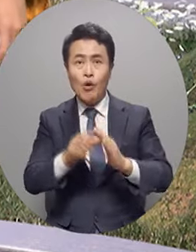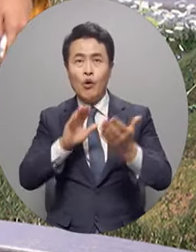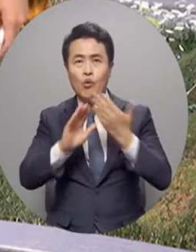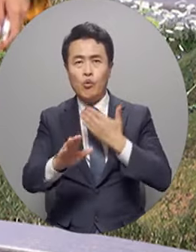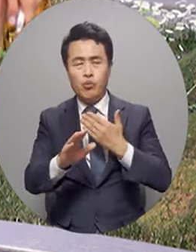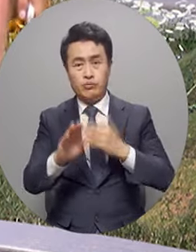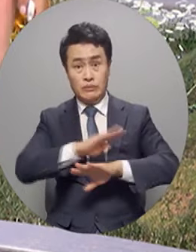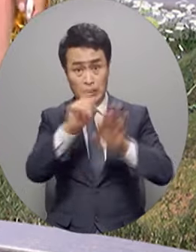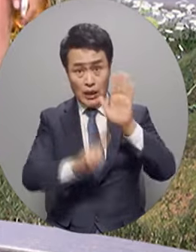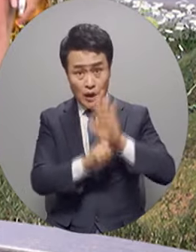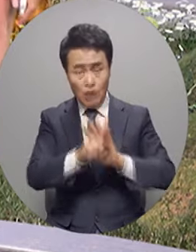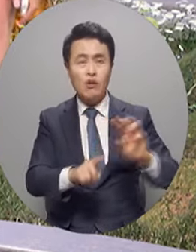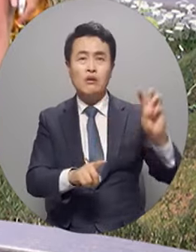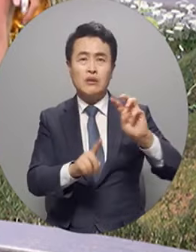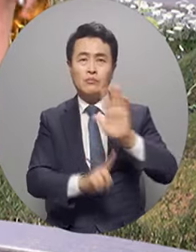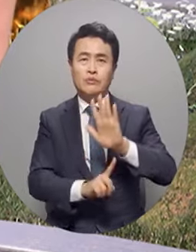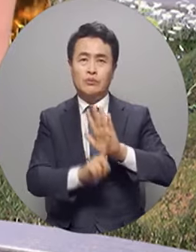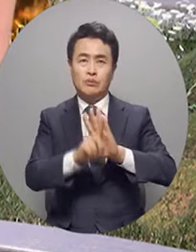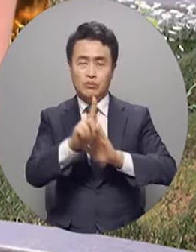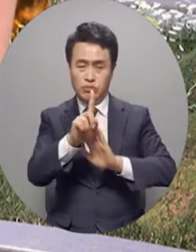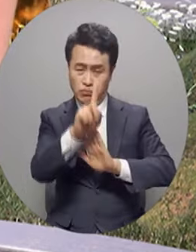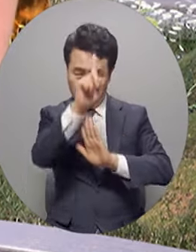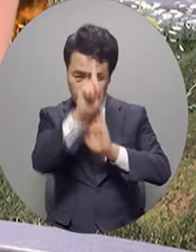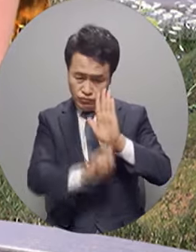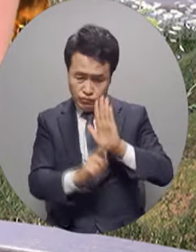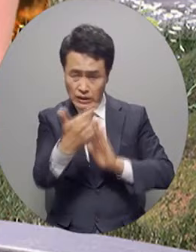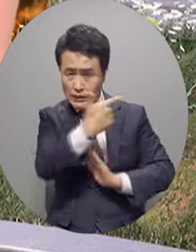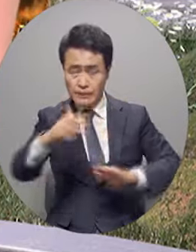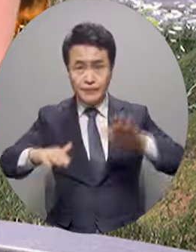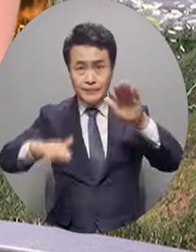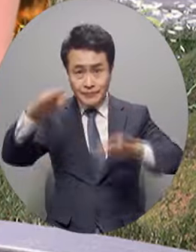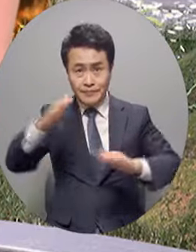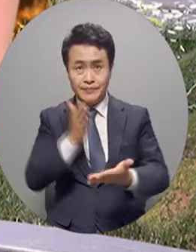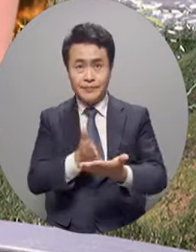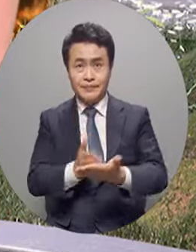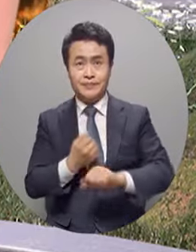이후에는 다시 낮 기온이 30도를 웃돌면서 일교차가 크게 벌어지겠습니다. 날씨였습니다.